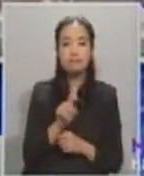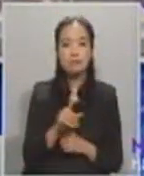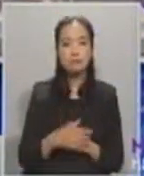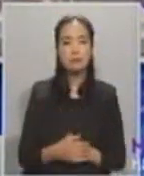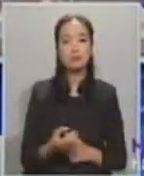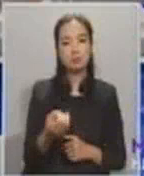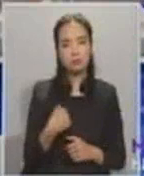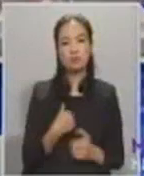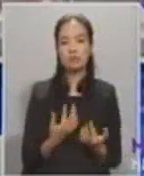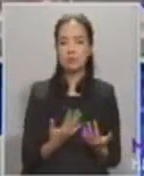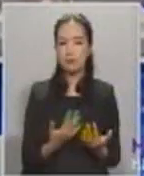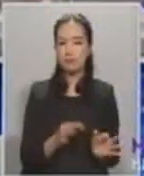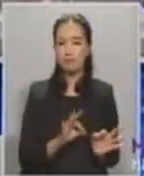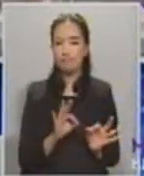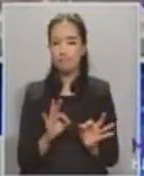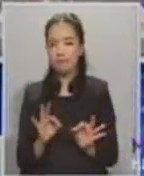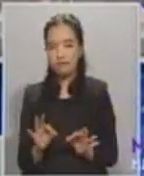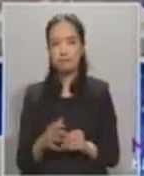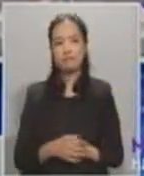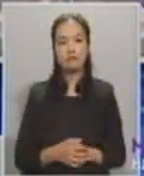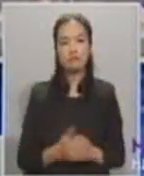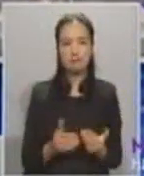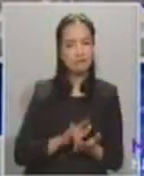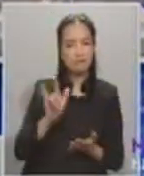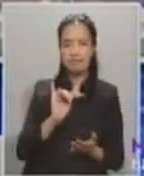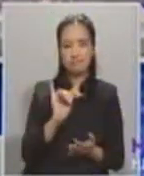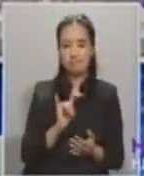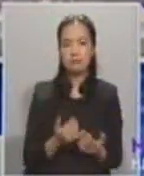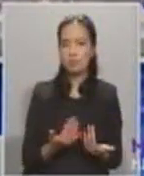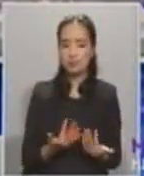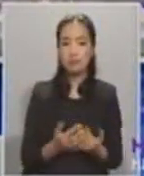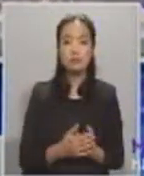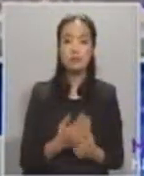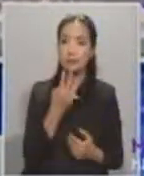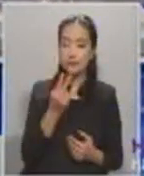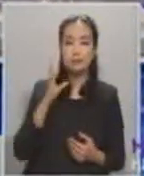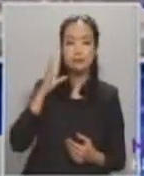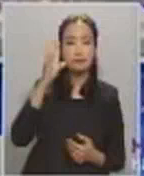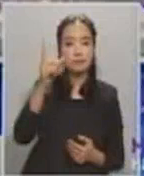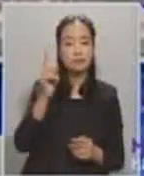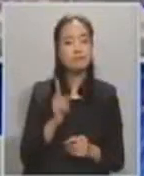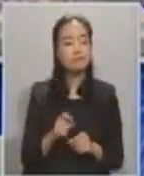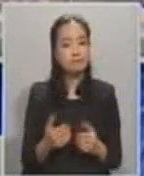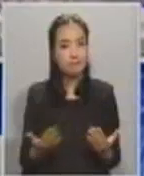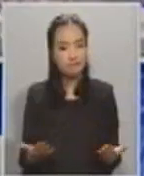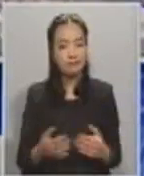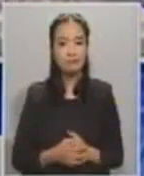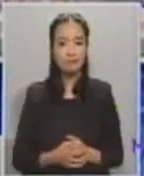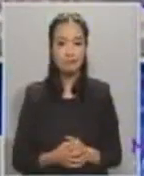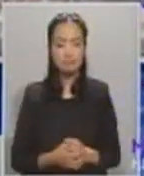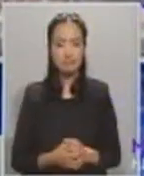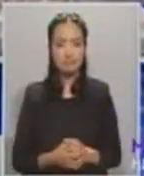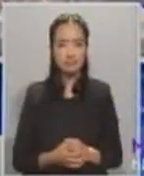ผมจะชะลอไว้ก่อนนะครับ รอ แต่ว่ารอดูว่าพรุ่งนี้เป็นยังไงขณะนี้เนี่ยเท่า